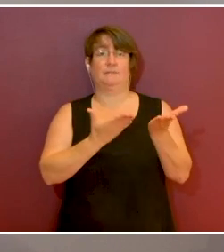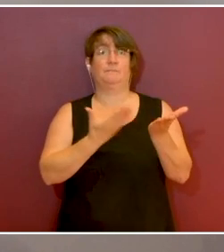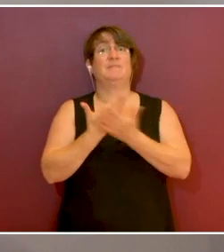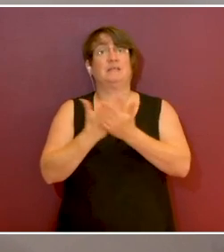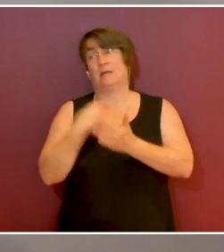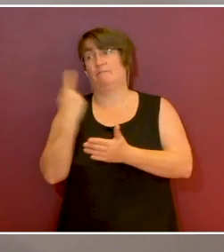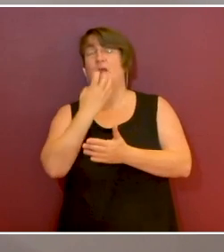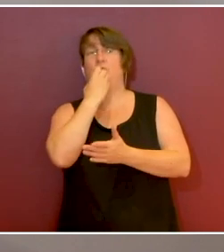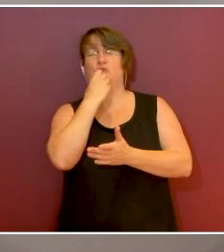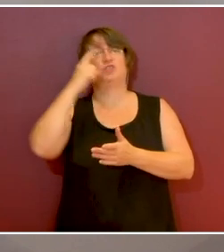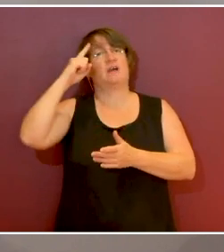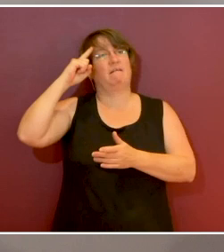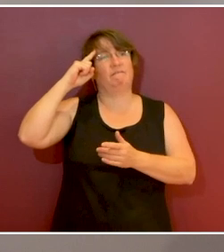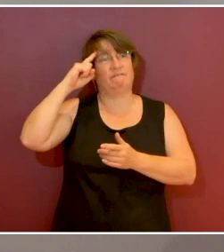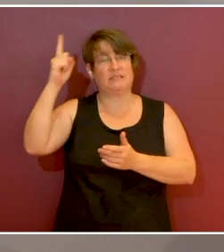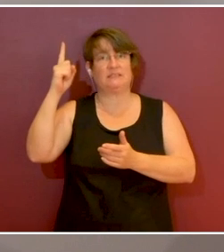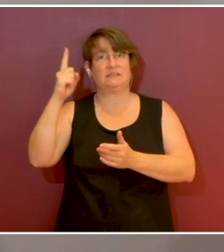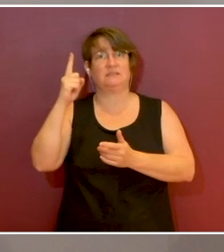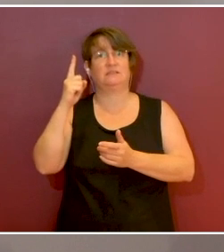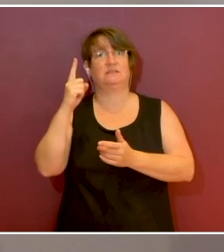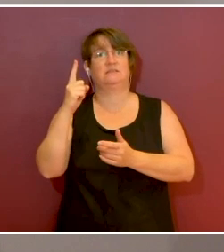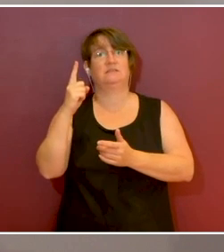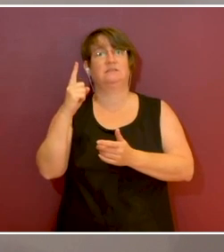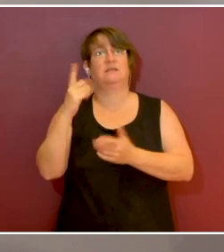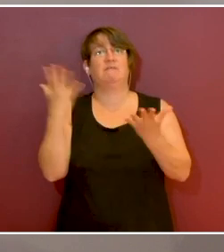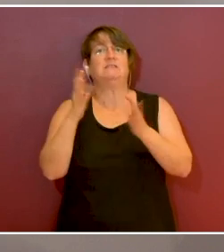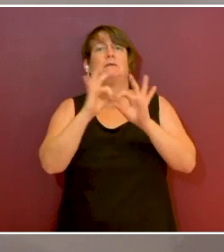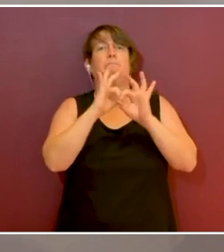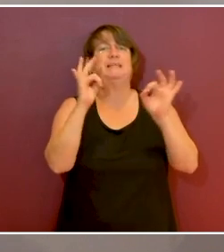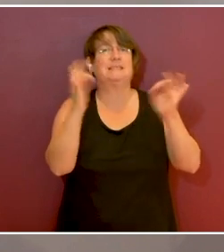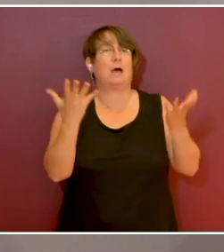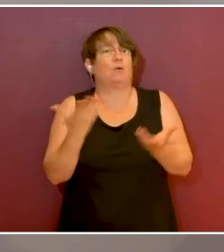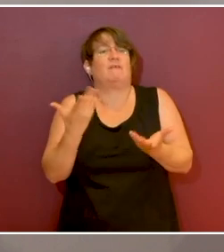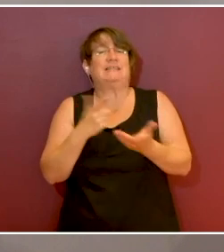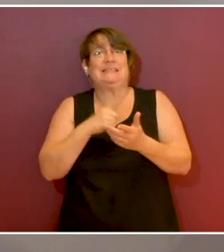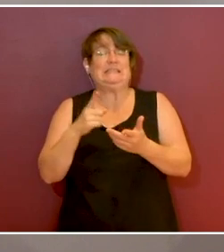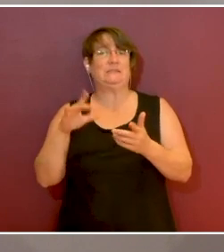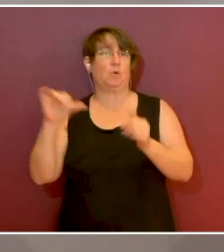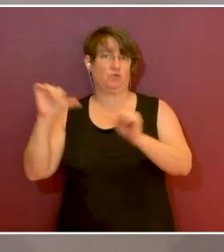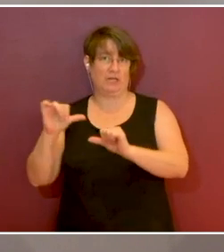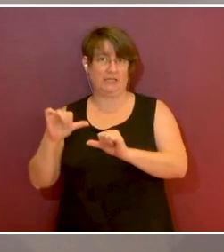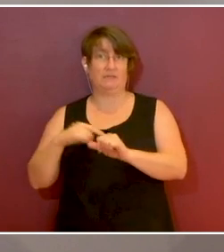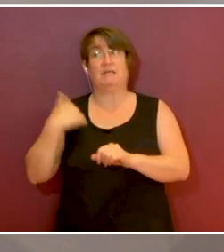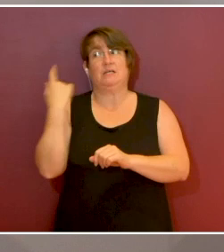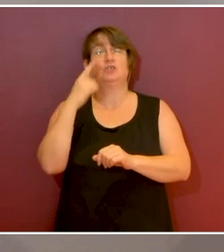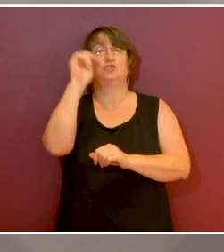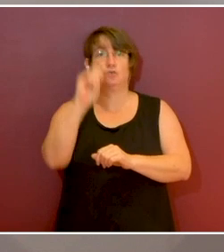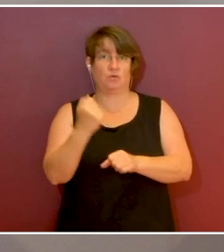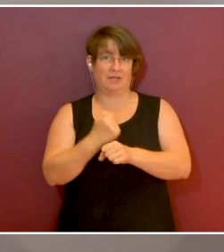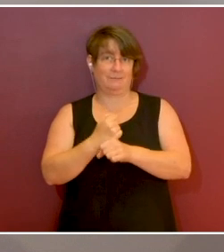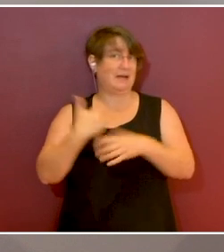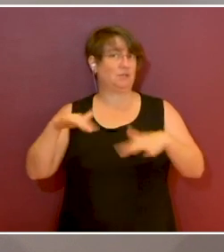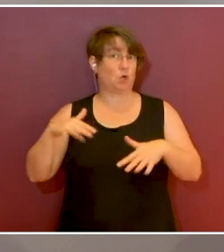eigentlich besser oder mindestens nicht viel schlechter, und haben eine Studie gemacht, die aber noch nicht veröffentlicht ist, und